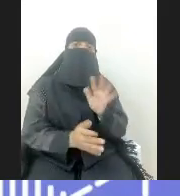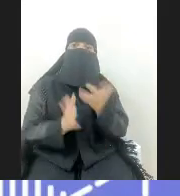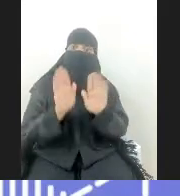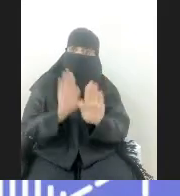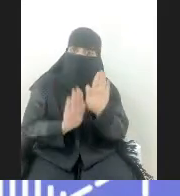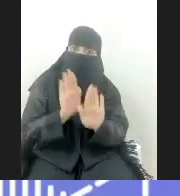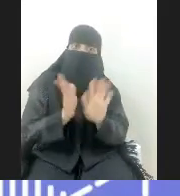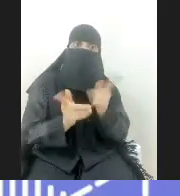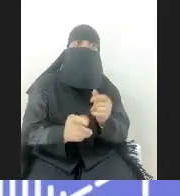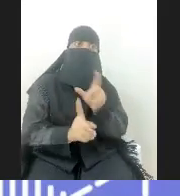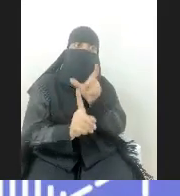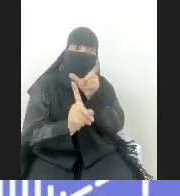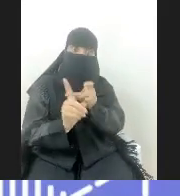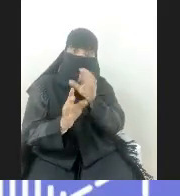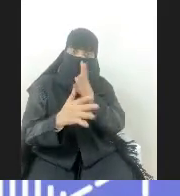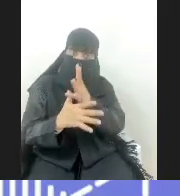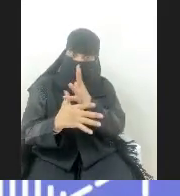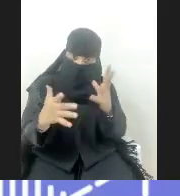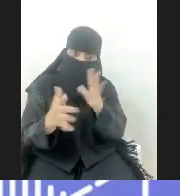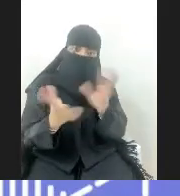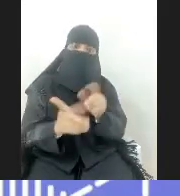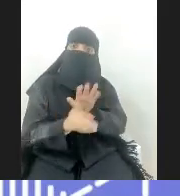المتخصصين في تقنيات التعليم،